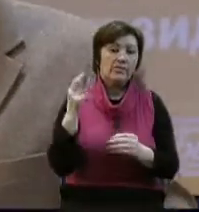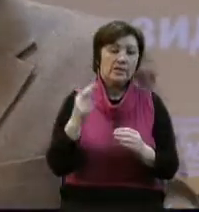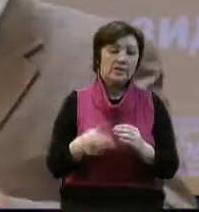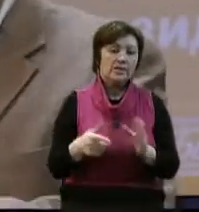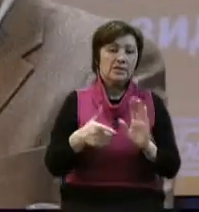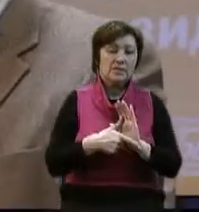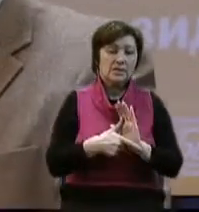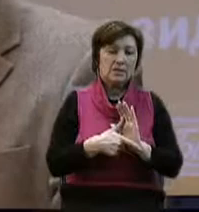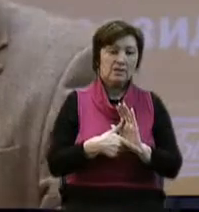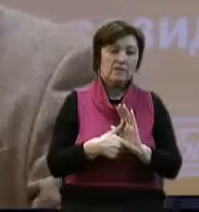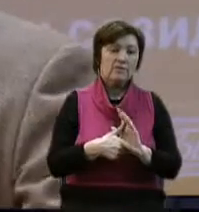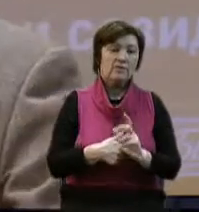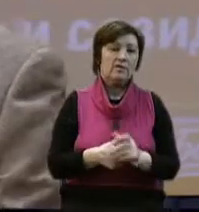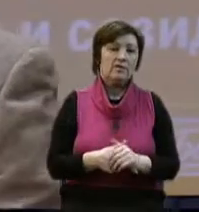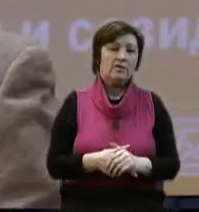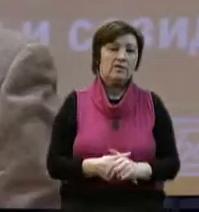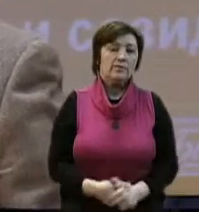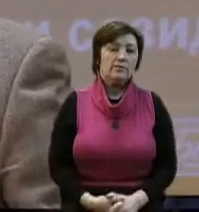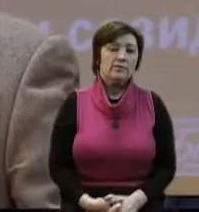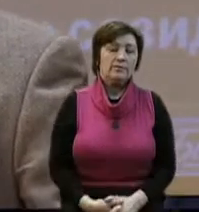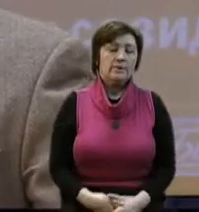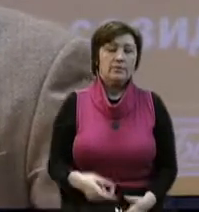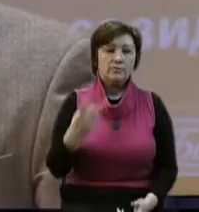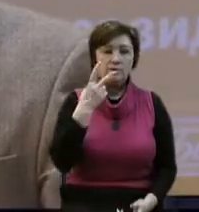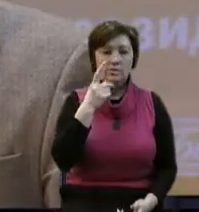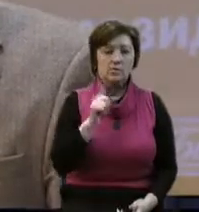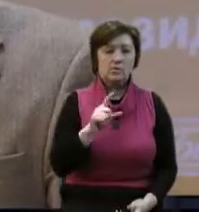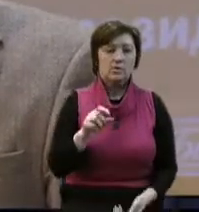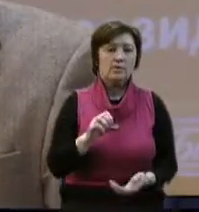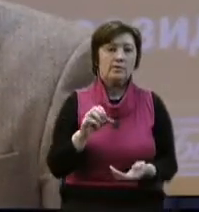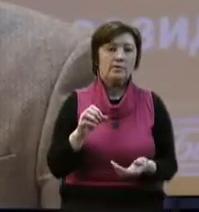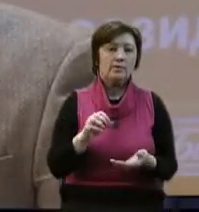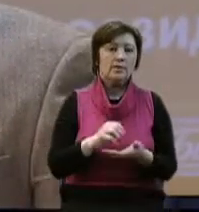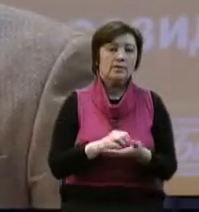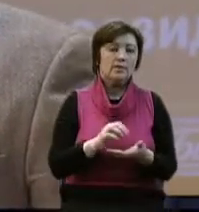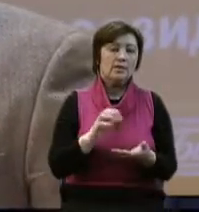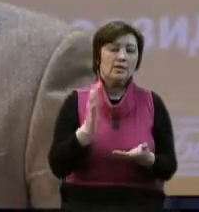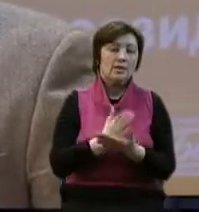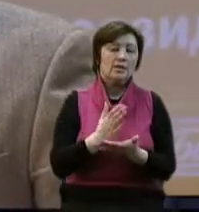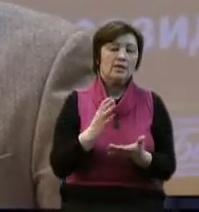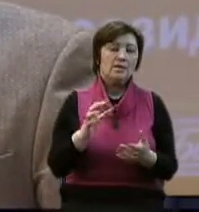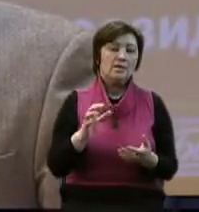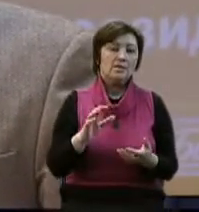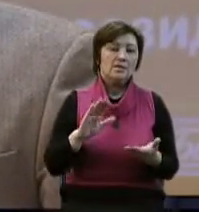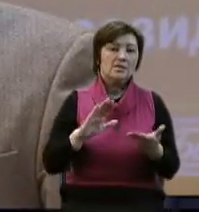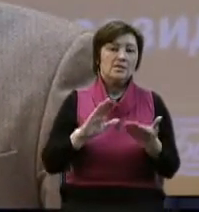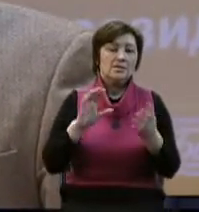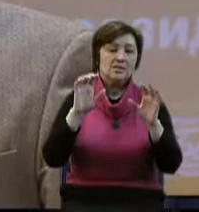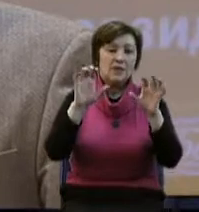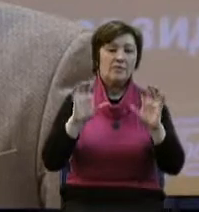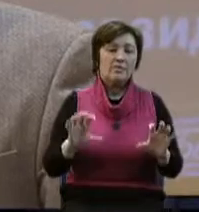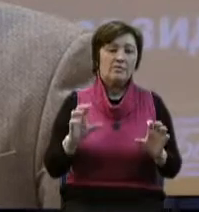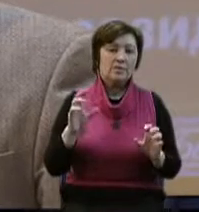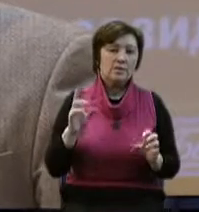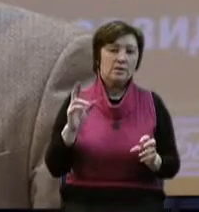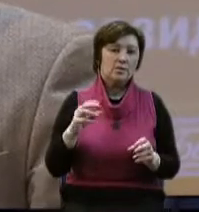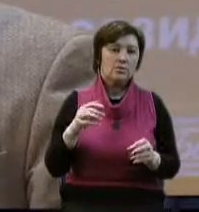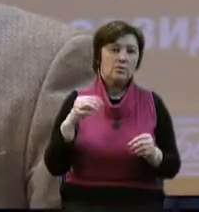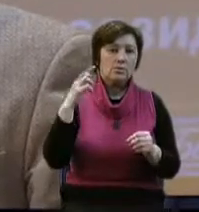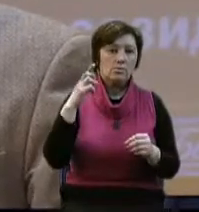главы. И мы сейчас посмотрим те заповеди, которые Господь дал израильскому народу в отношении